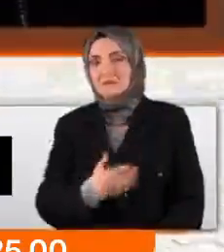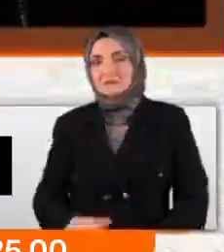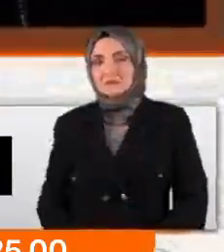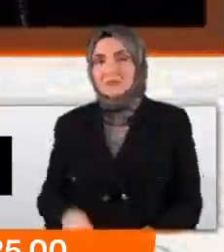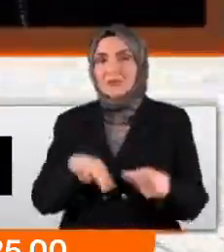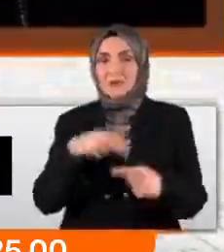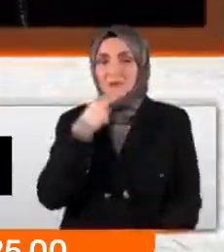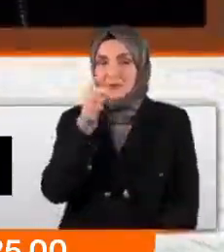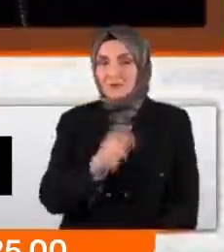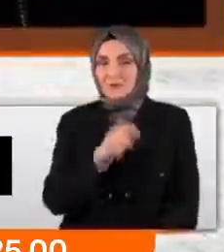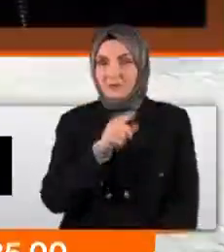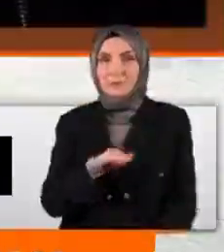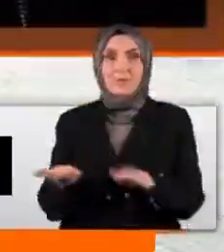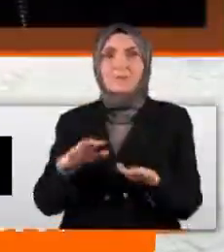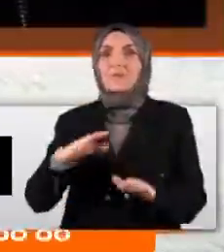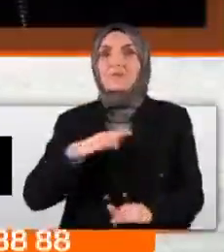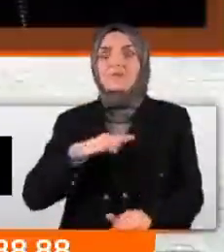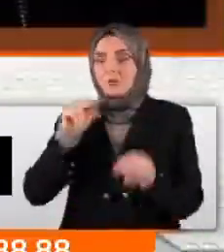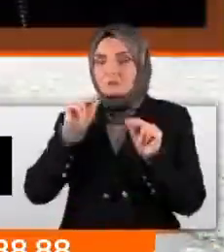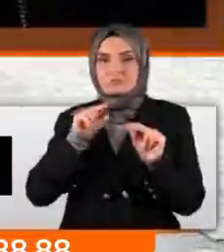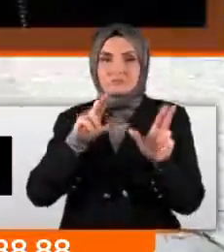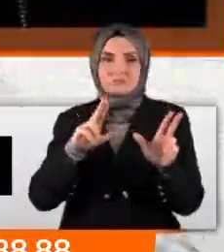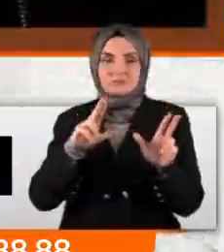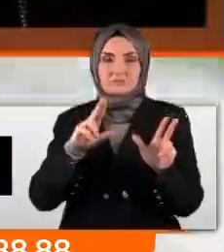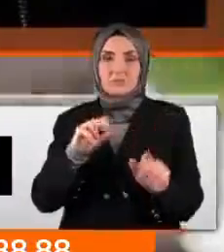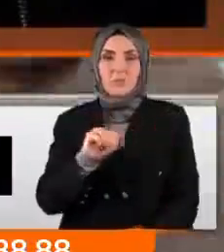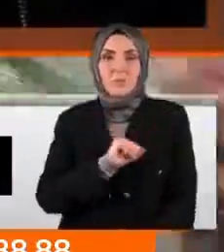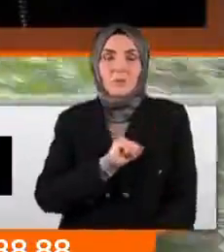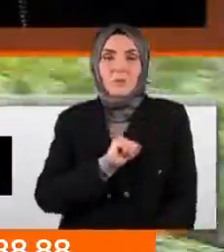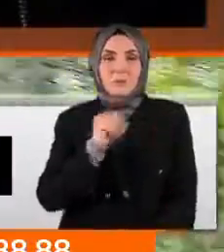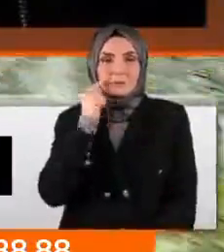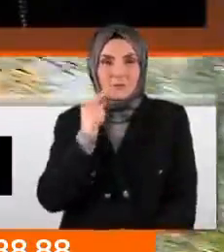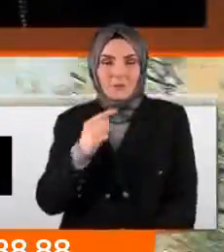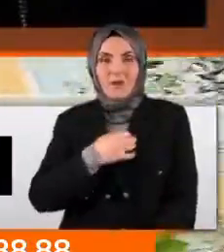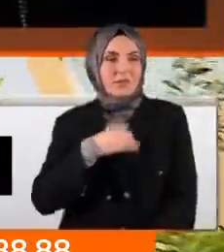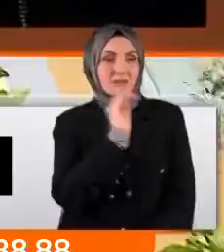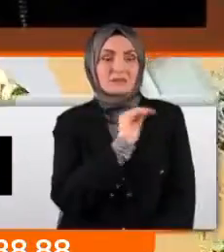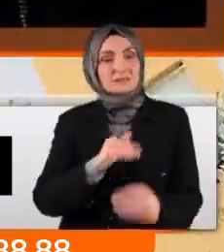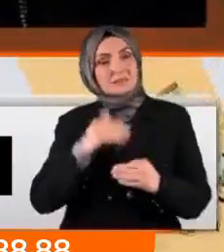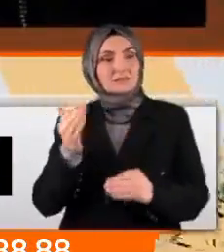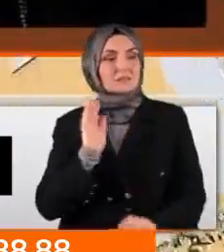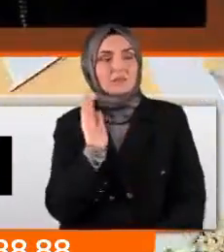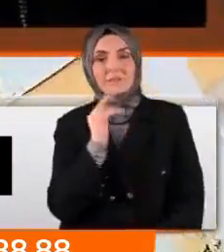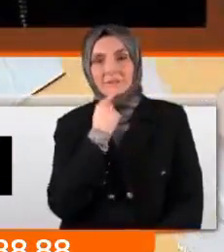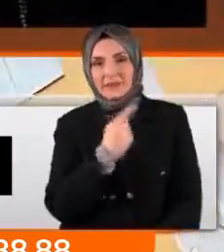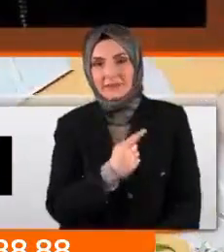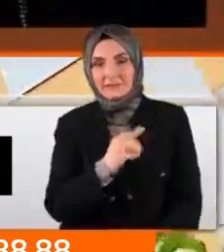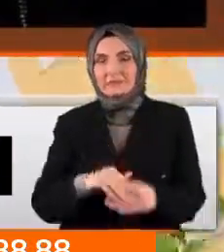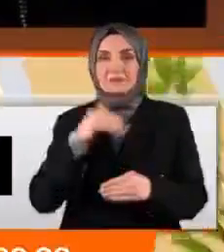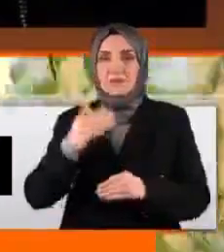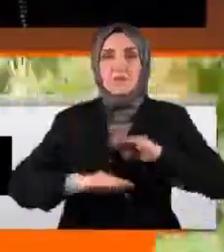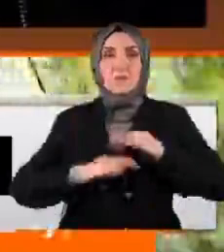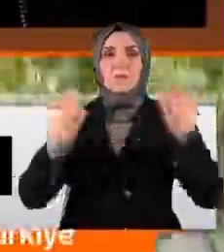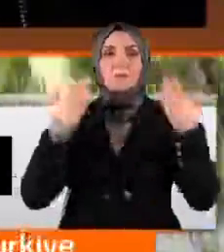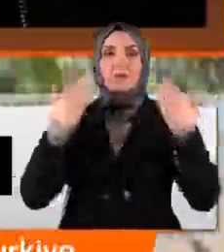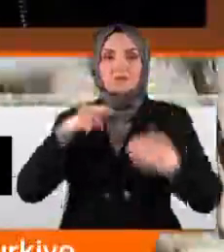uykusundan deprem oluyor diyerek uyandı ve paniğe kapılan Çeler annesine dışarı çıkalım dedi. Ardından oturduğu evin balkonuna geldi